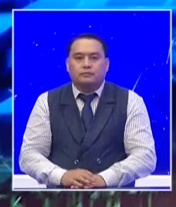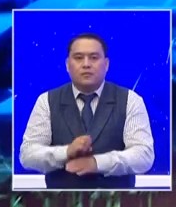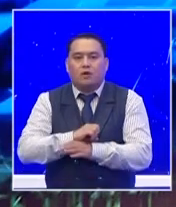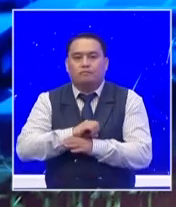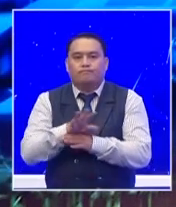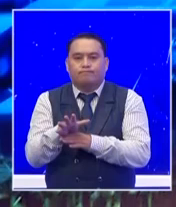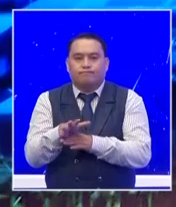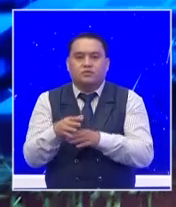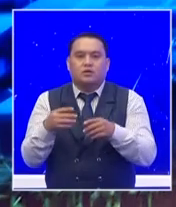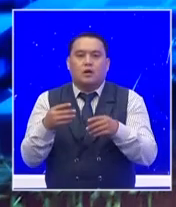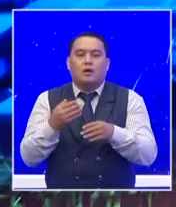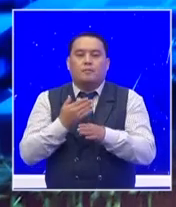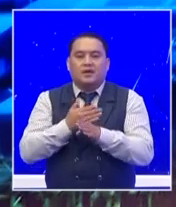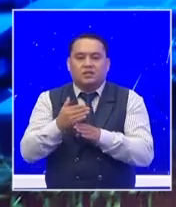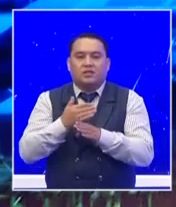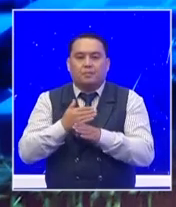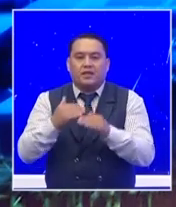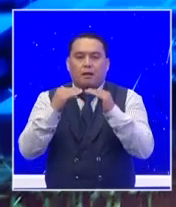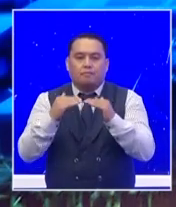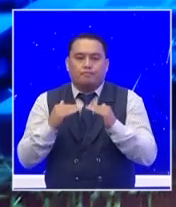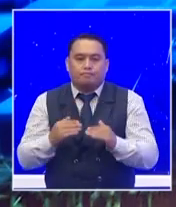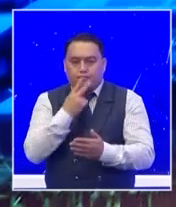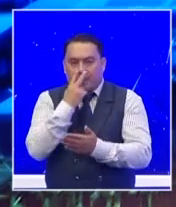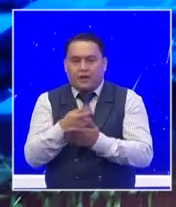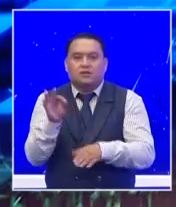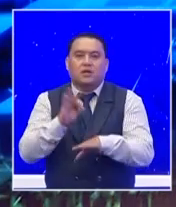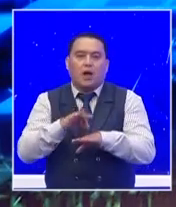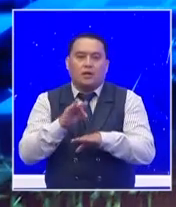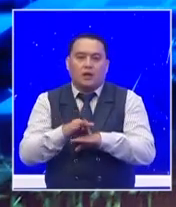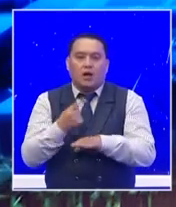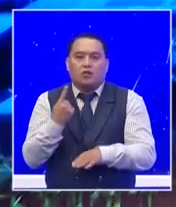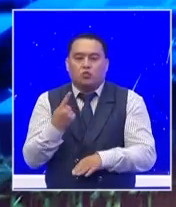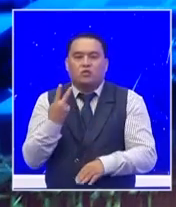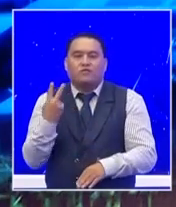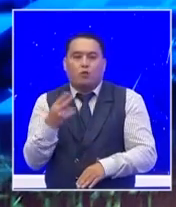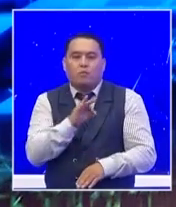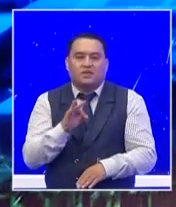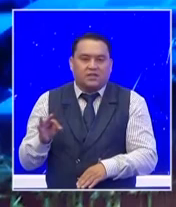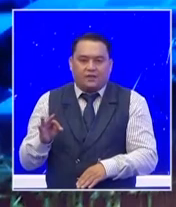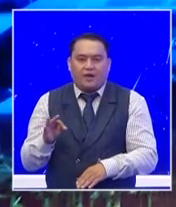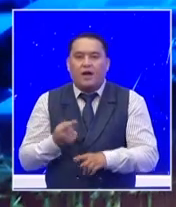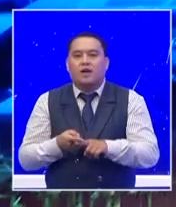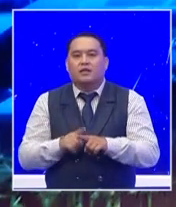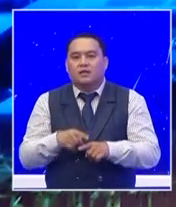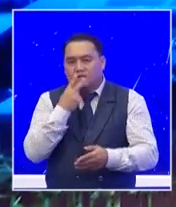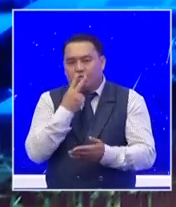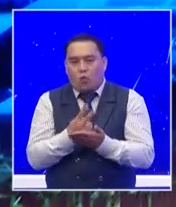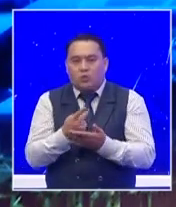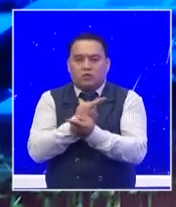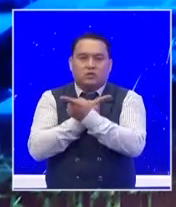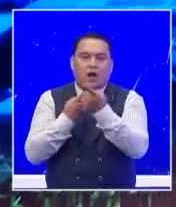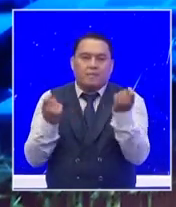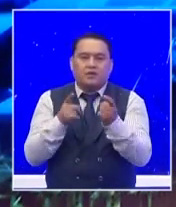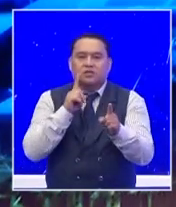Коронавирус отступает. За последний месяц показатель заболеваемости снизился до 1,2%. Об этом сегодня сообщил